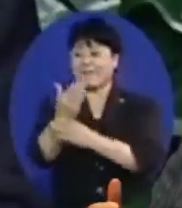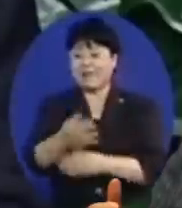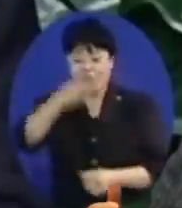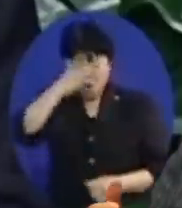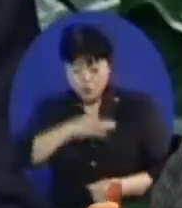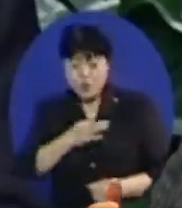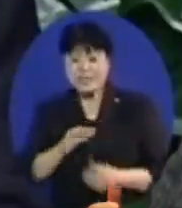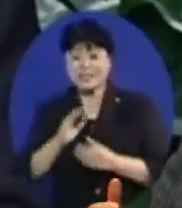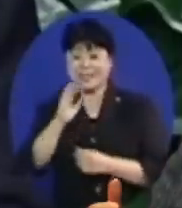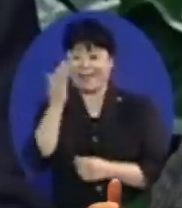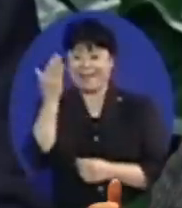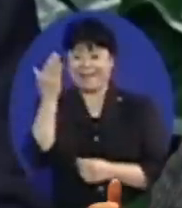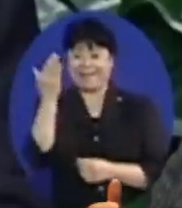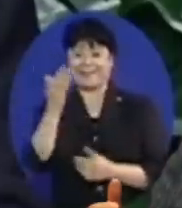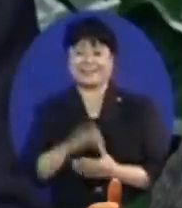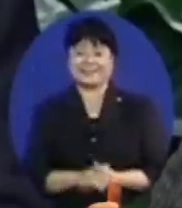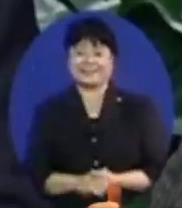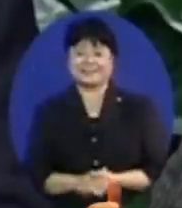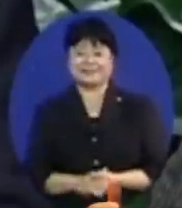되는 것입니다.